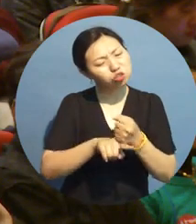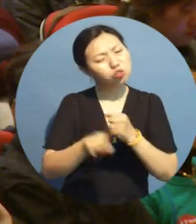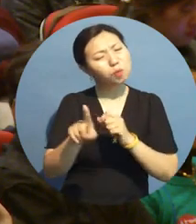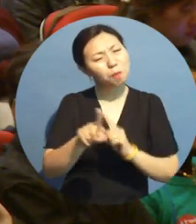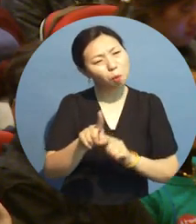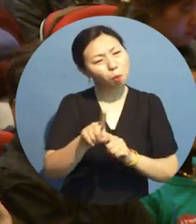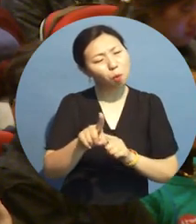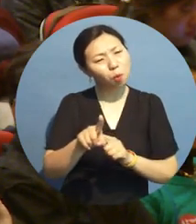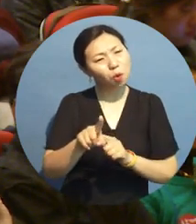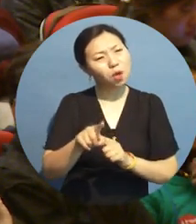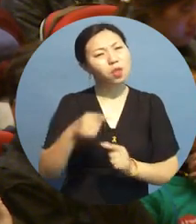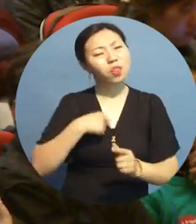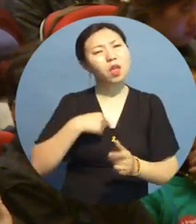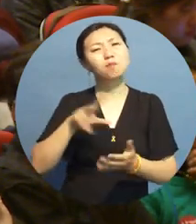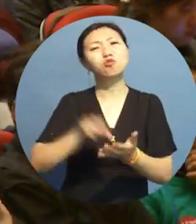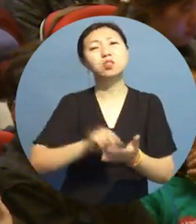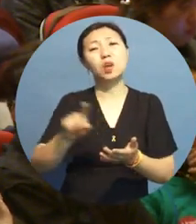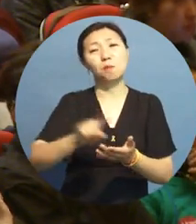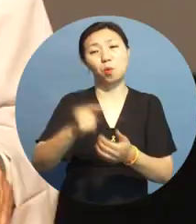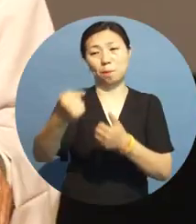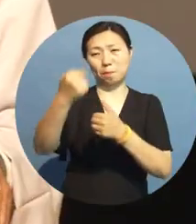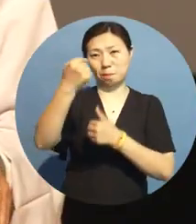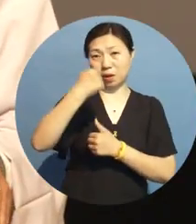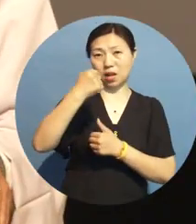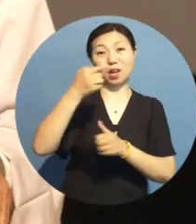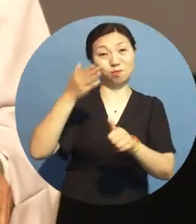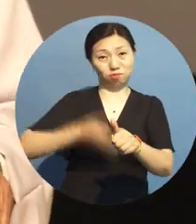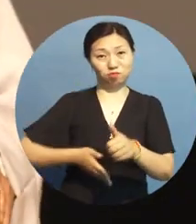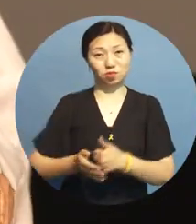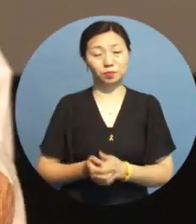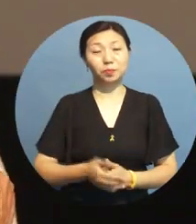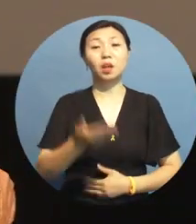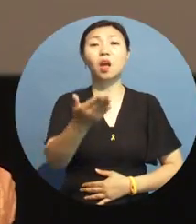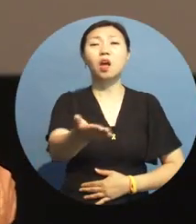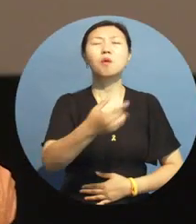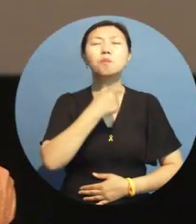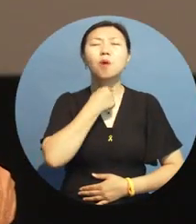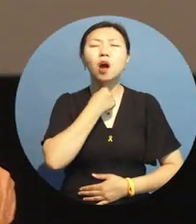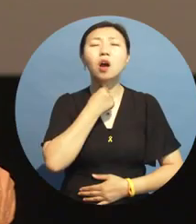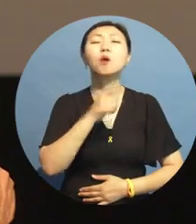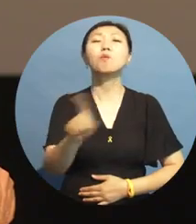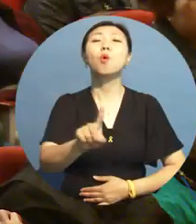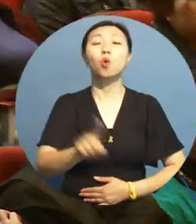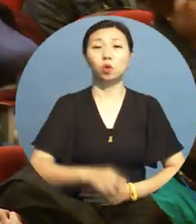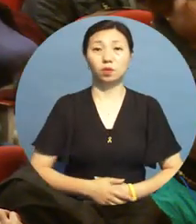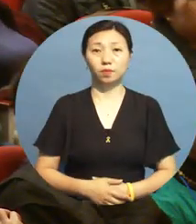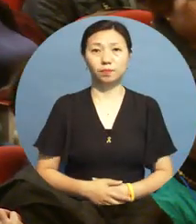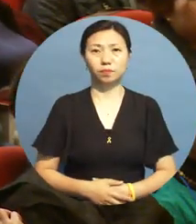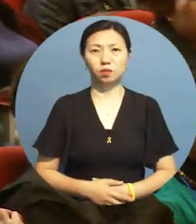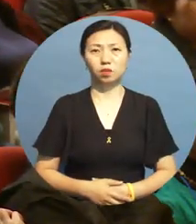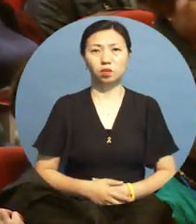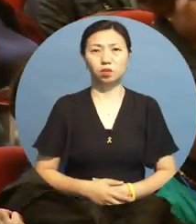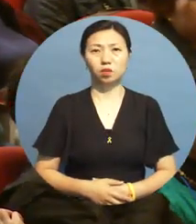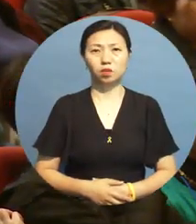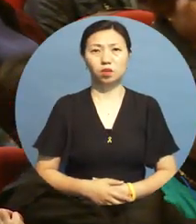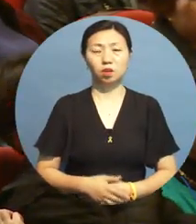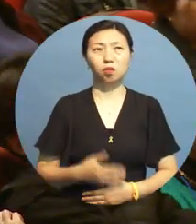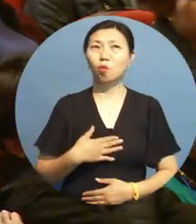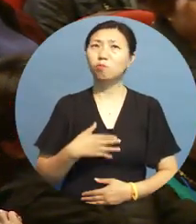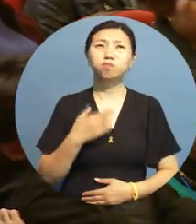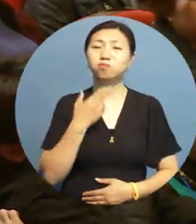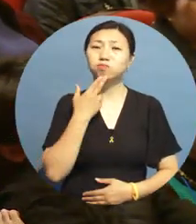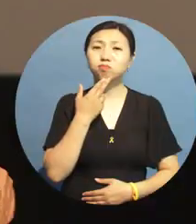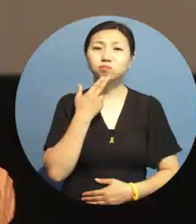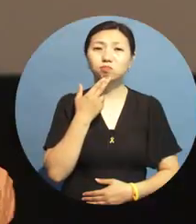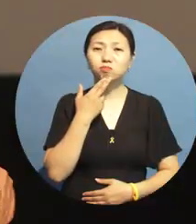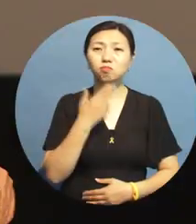문제점을 꼬집어 주셨으면 해서 질문드립니다. 자기 뭐를 딱 하고 싶어요? 그런 게좀 없는